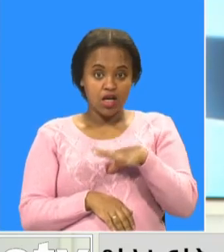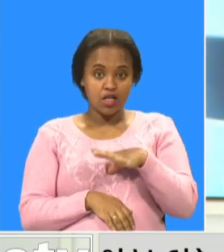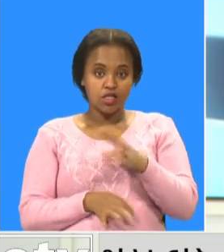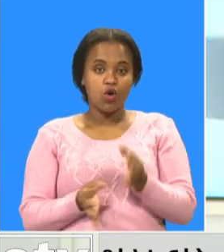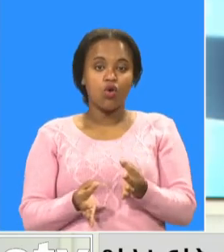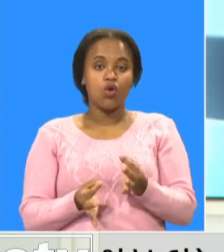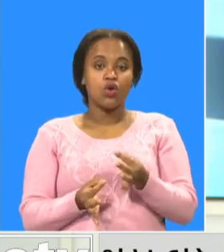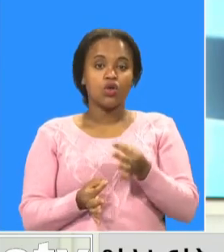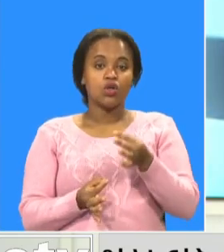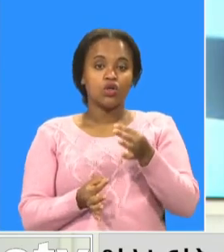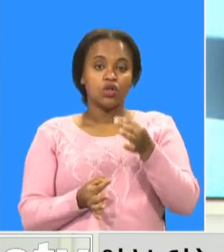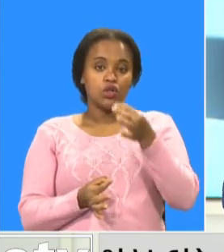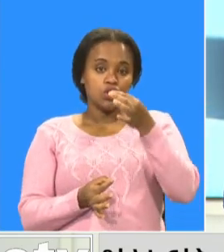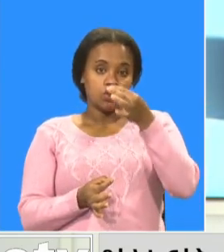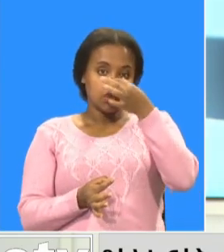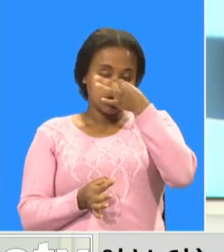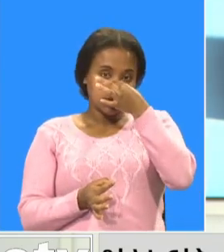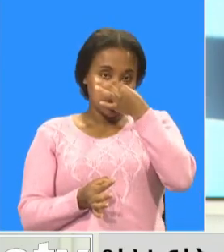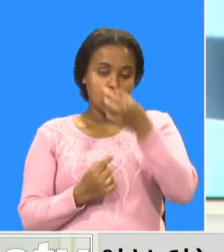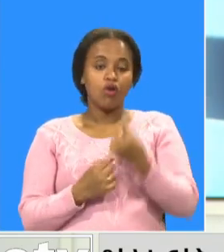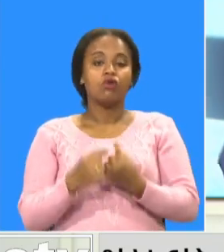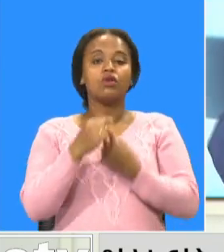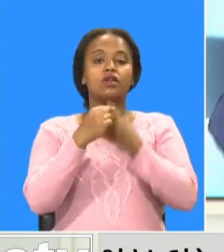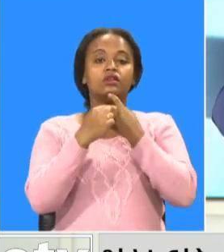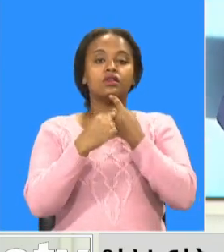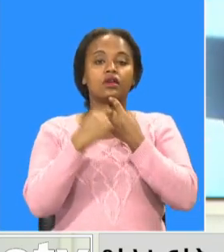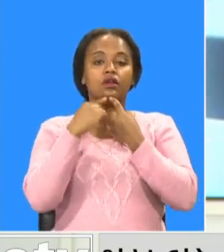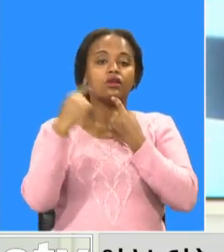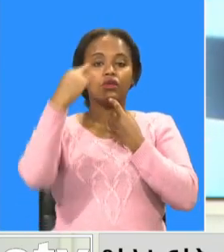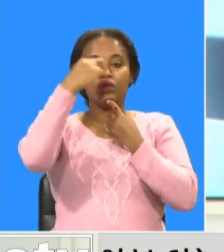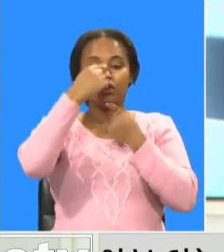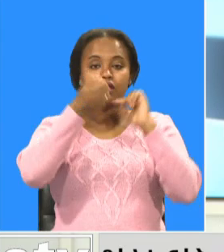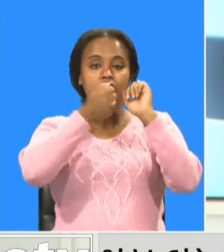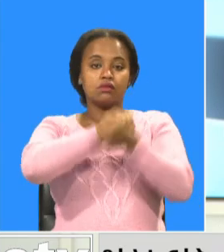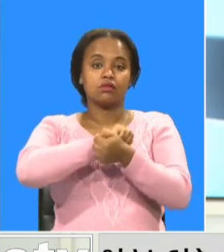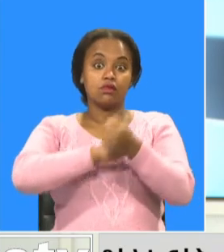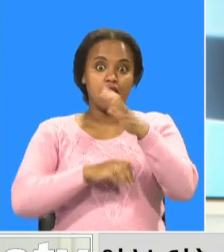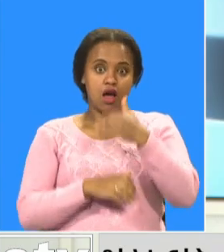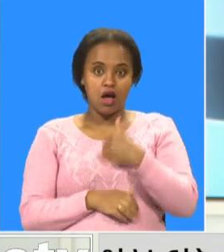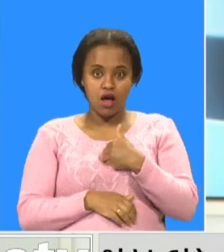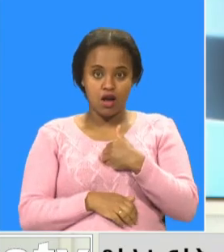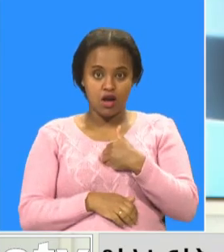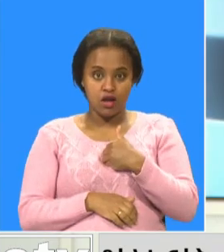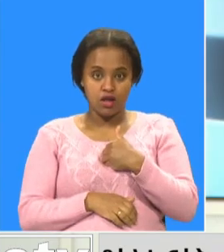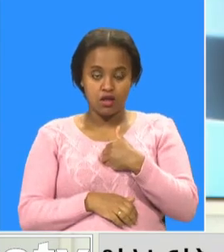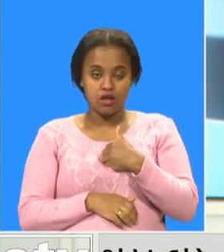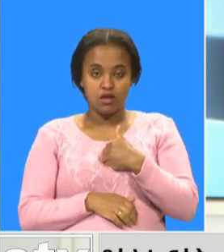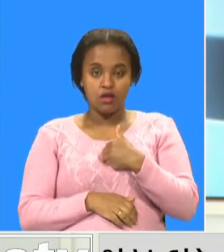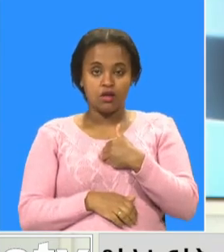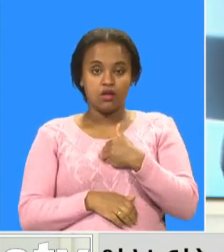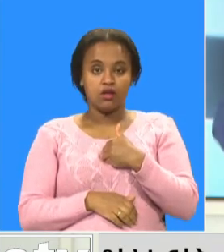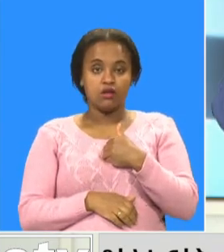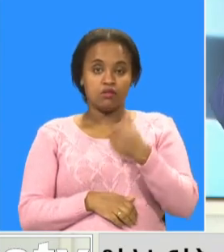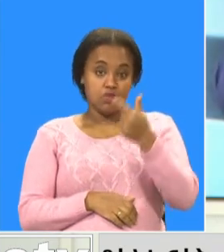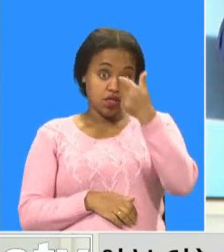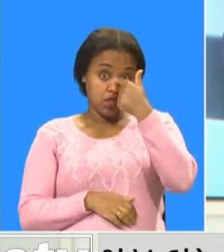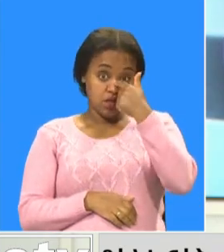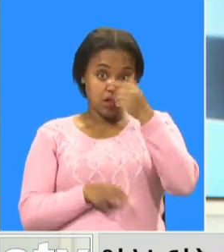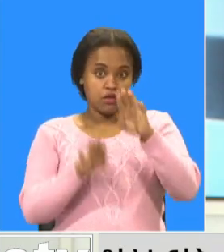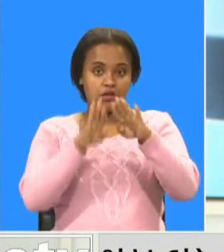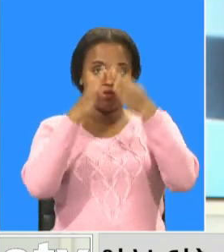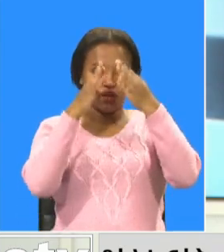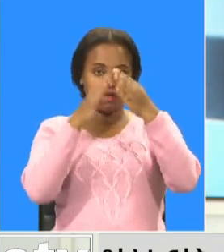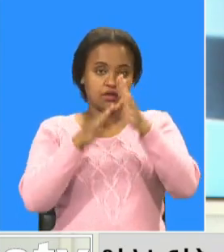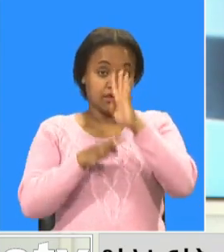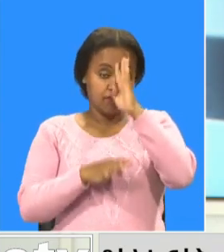ይህን ገልብጦ ያደርገዋል። ይሄ የታችኛው አገጭ ላይ የሚደግፍ ሲሆን ገልብጠን ካደረግ ነው በዚህ ጋር ክፍተት አለ